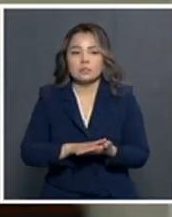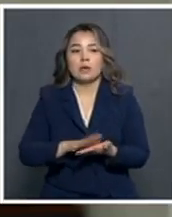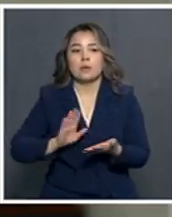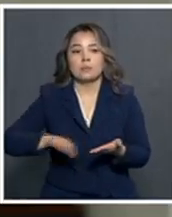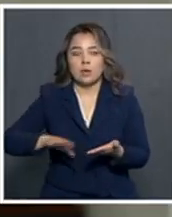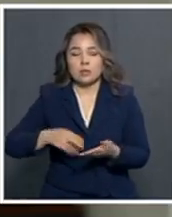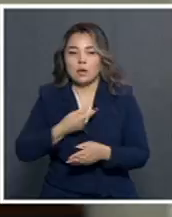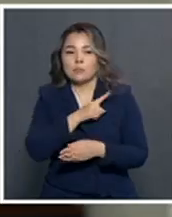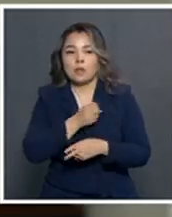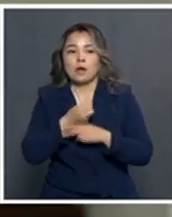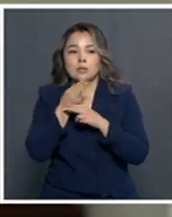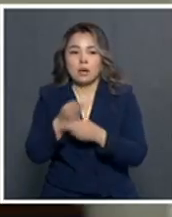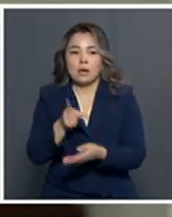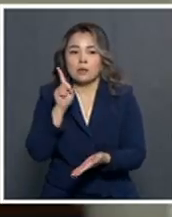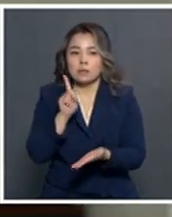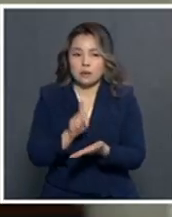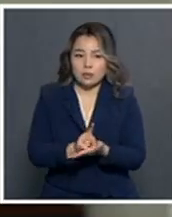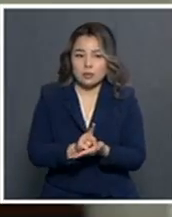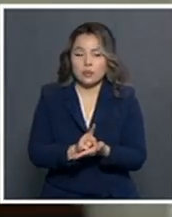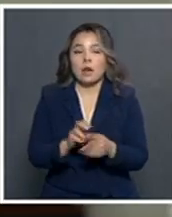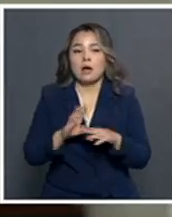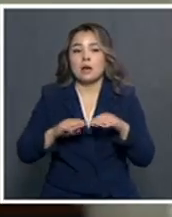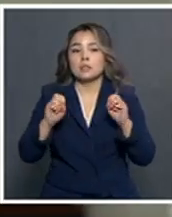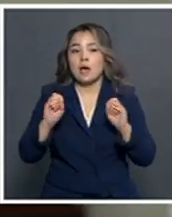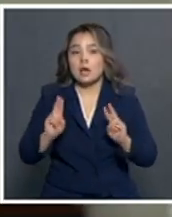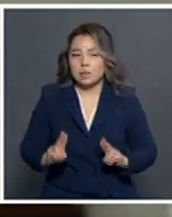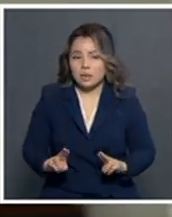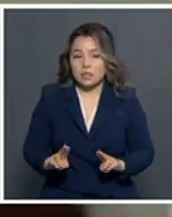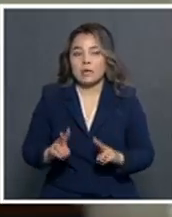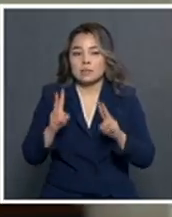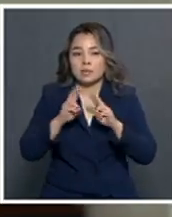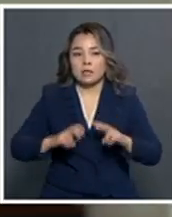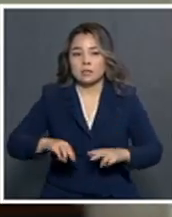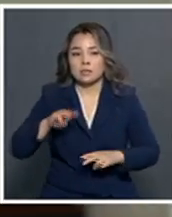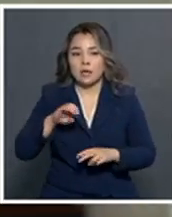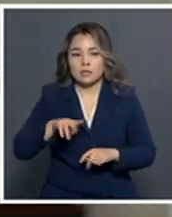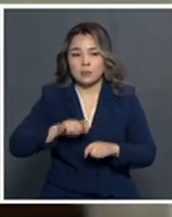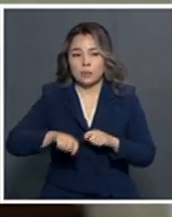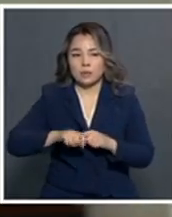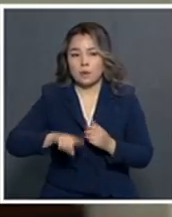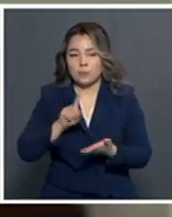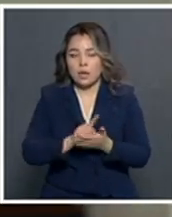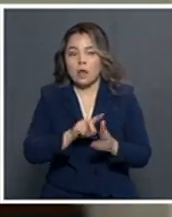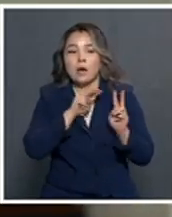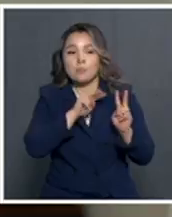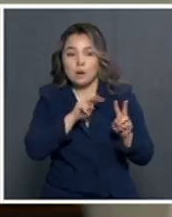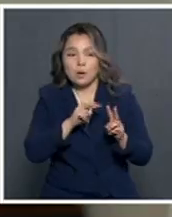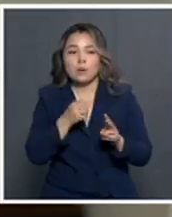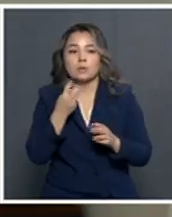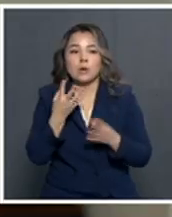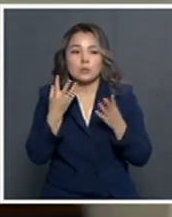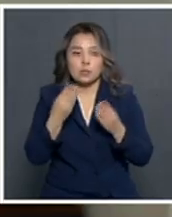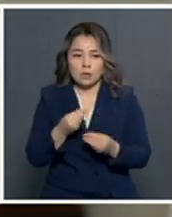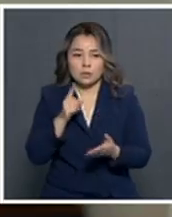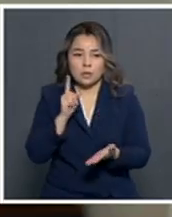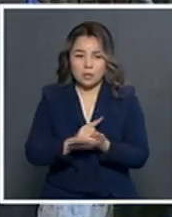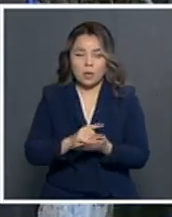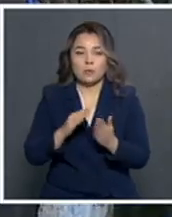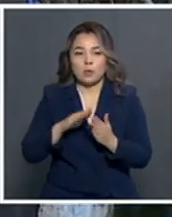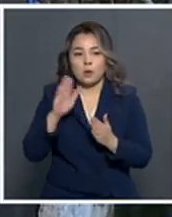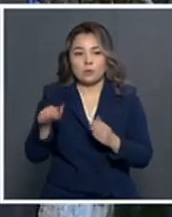кейін жатқызылады, олардан арнайы тест алады. Бақылауда болу керек, бір-екі күн, содан кейін үйіне